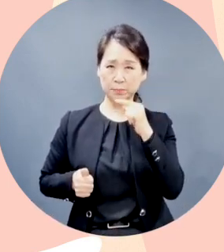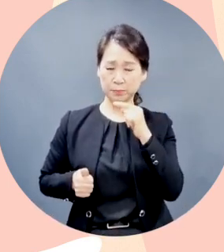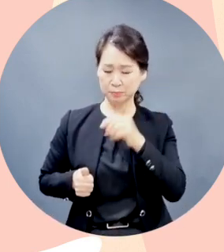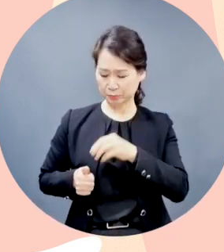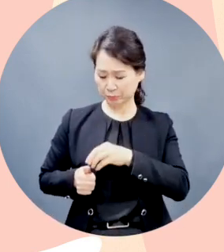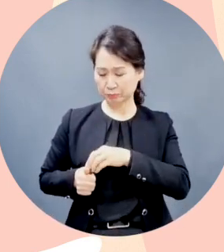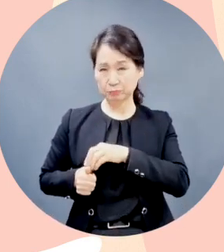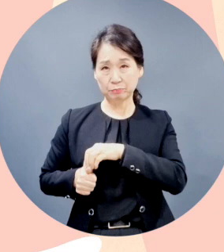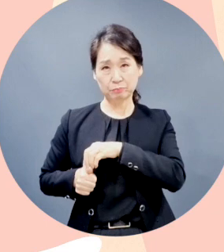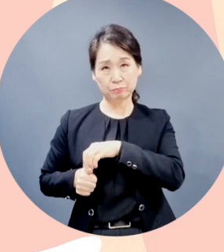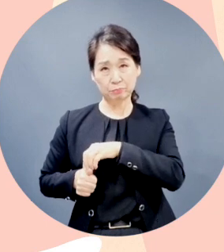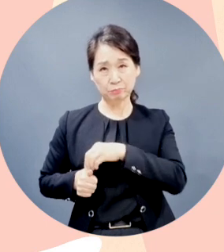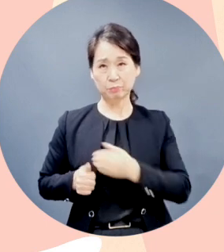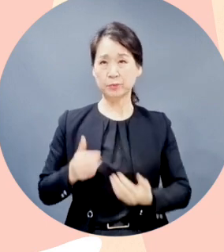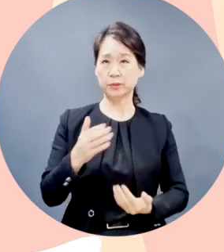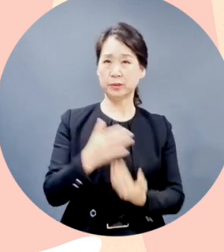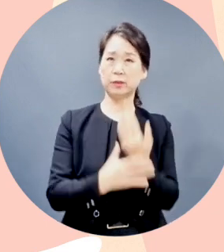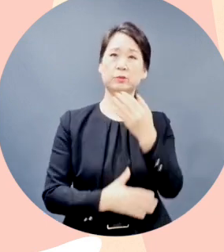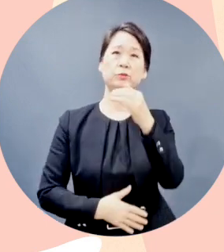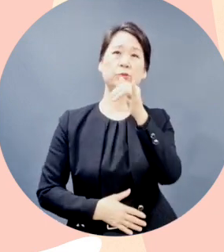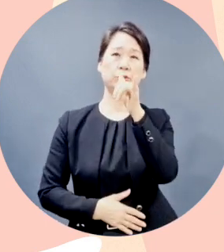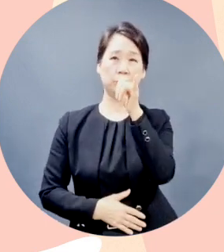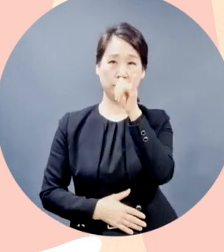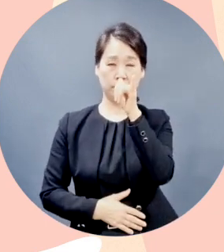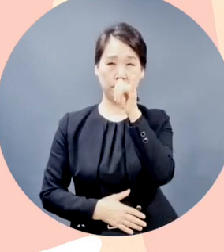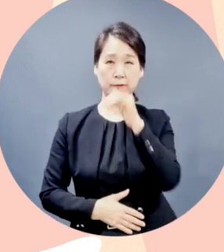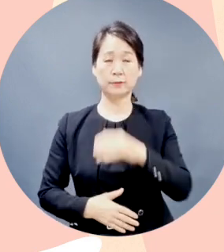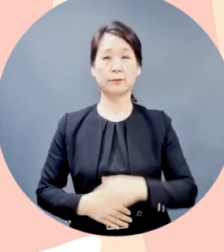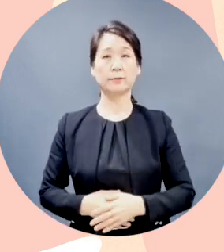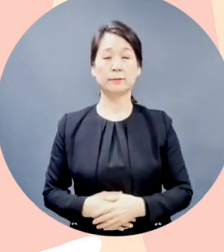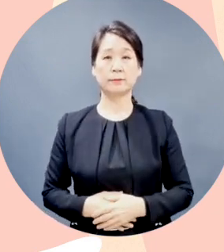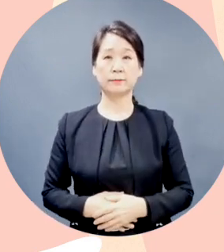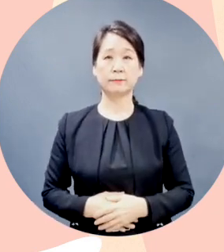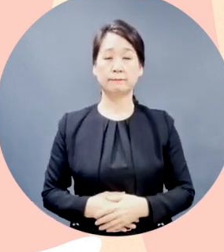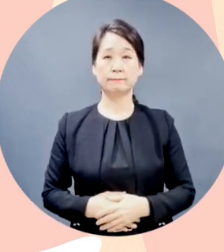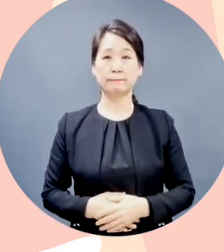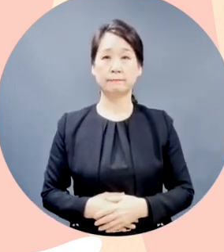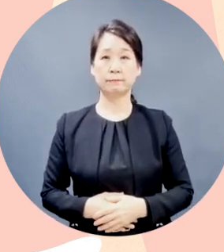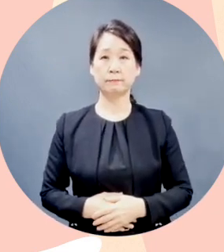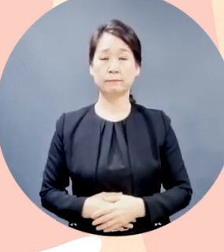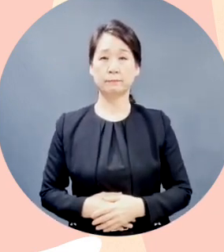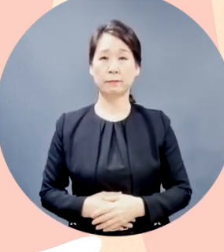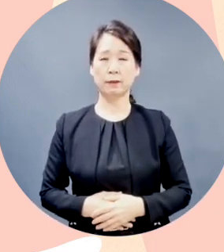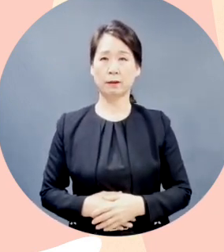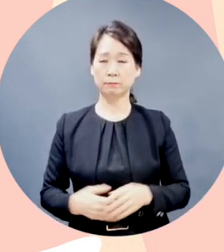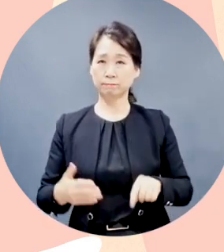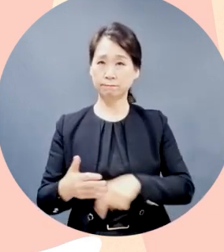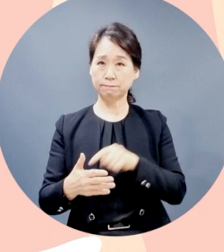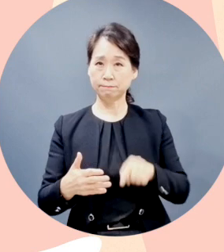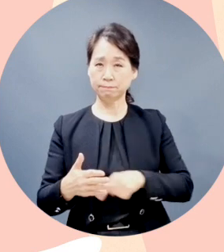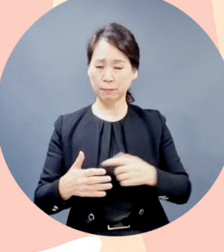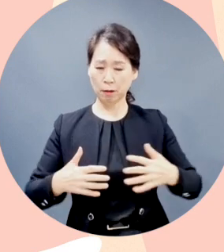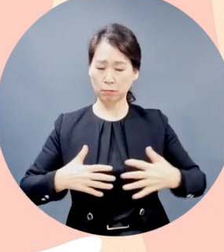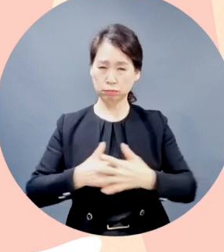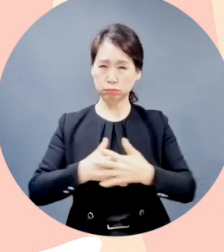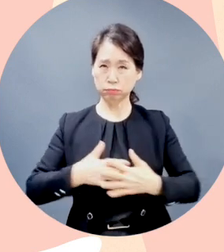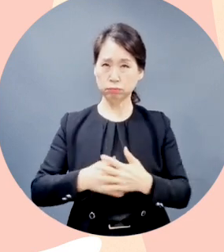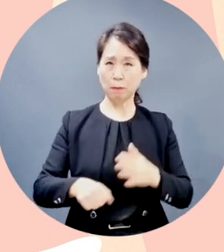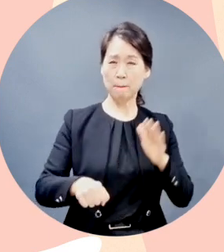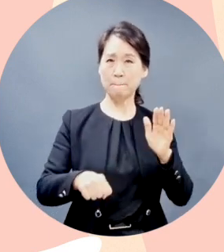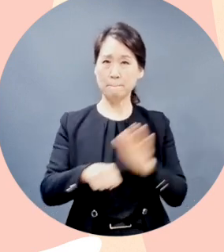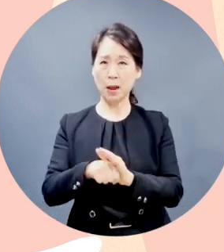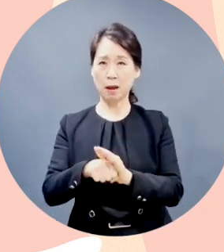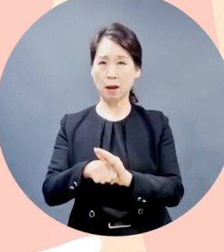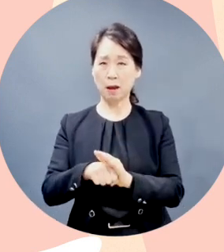낫지 않는 습진이 생기는 등의 여러 증상이 나타날 수 있습니다. 또 암이 진행됨에 따라 림프관이 막힘으로써